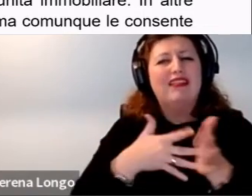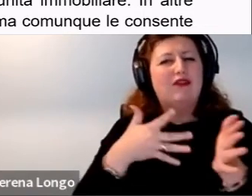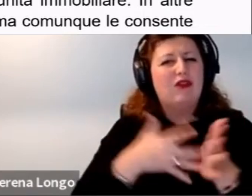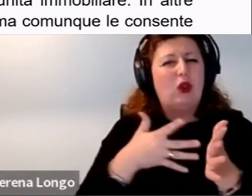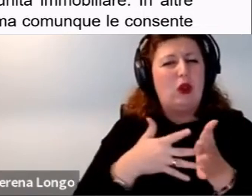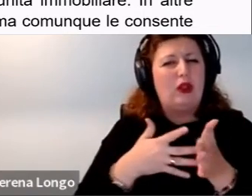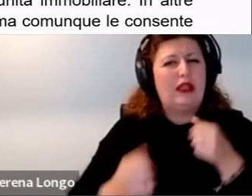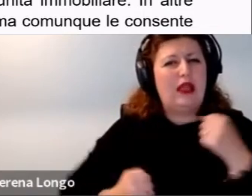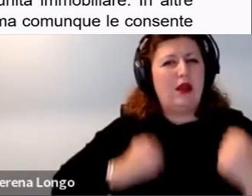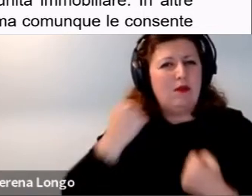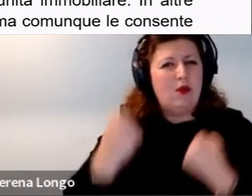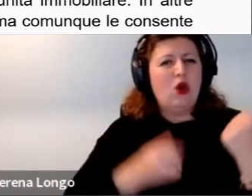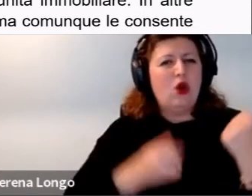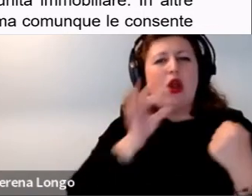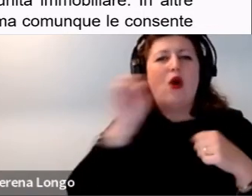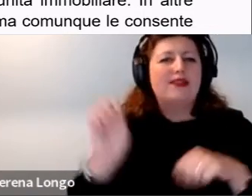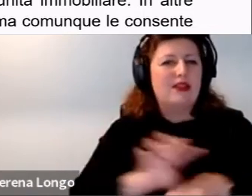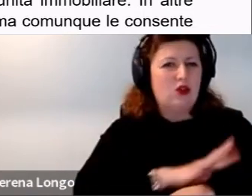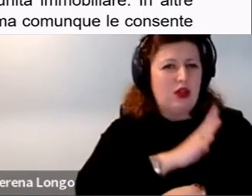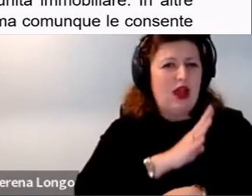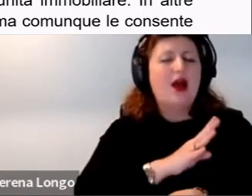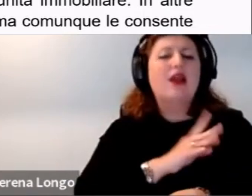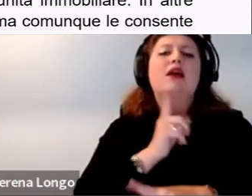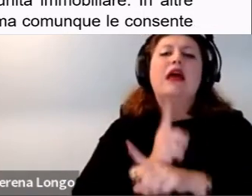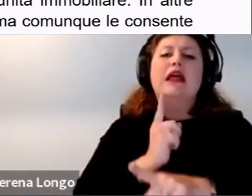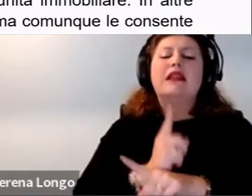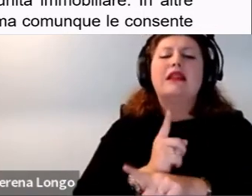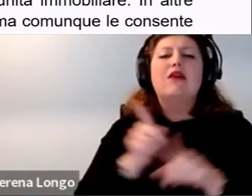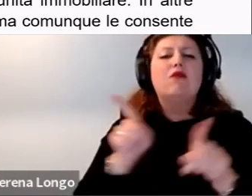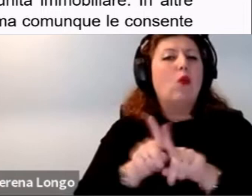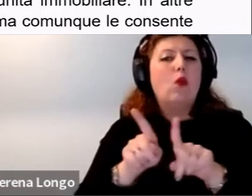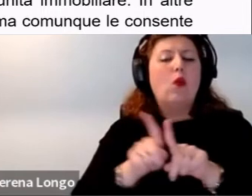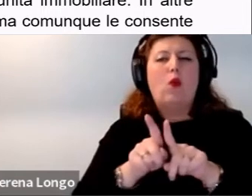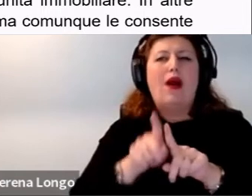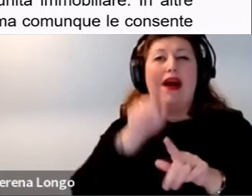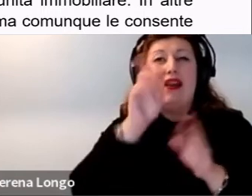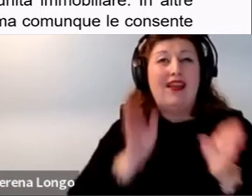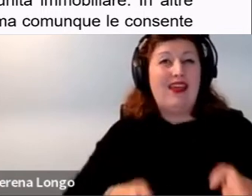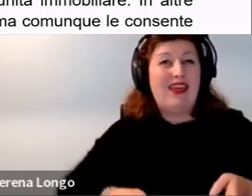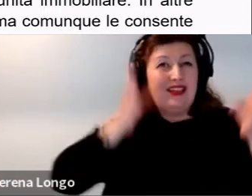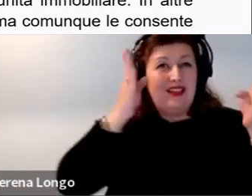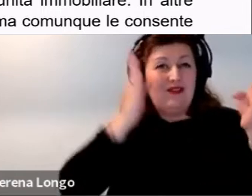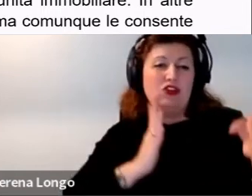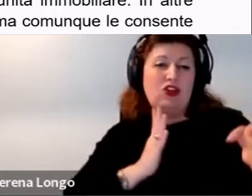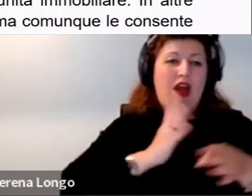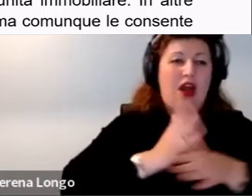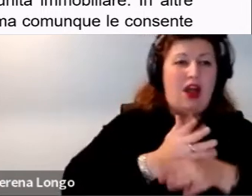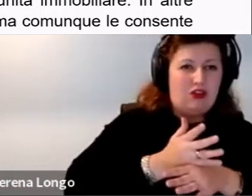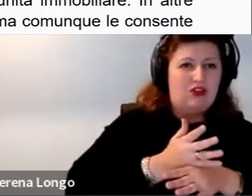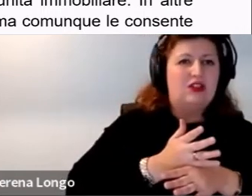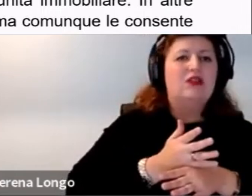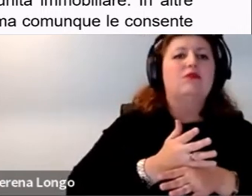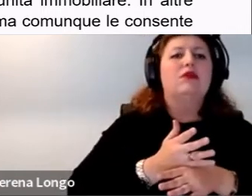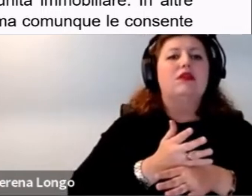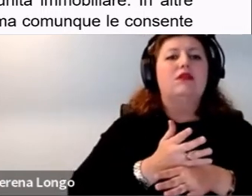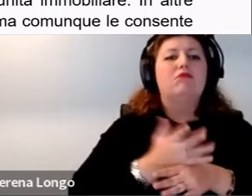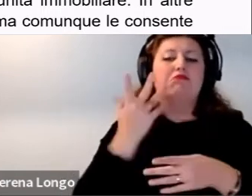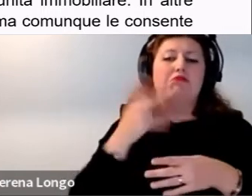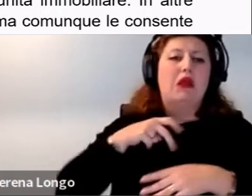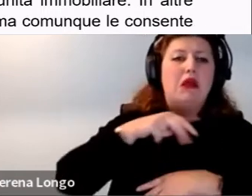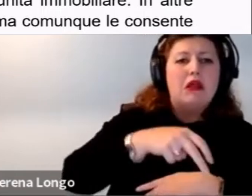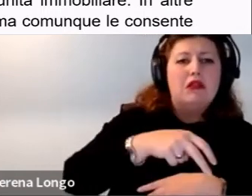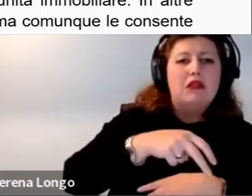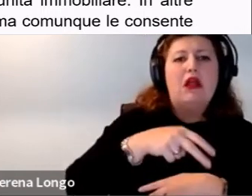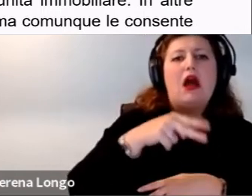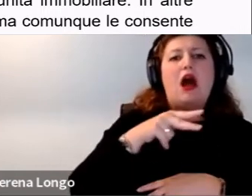o sensoriale di raggiungere l'edificio e le sue singole unità immobiliari e ambientali, di entrarvi agevolmente,